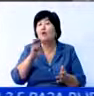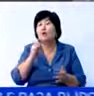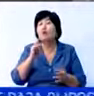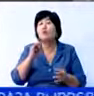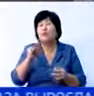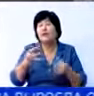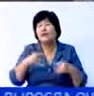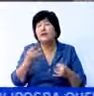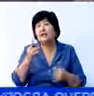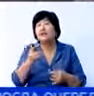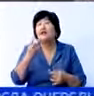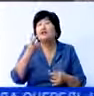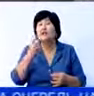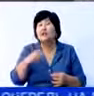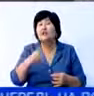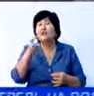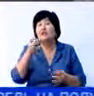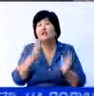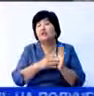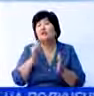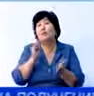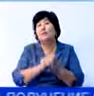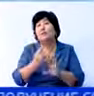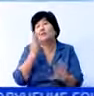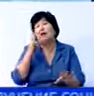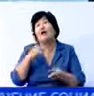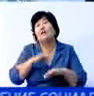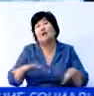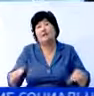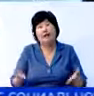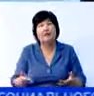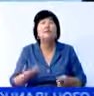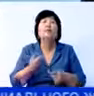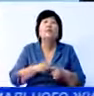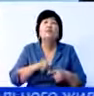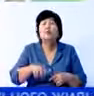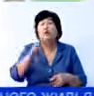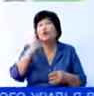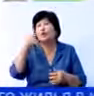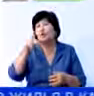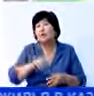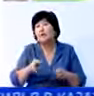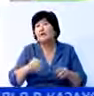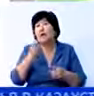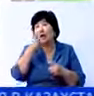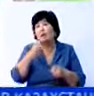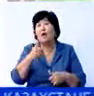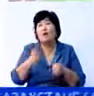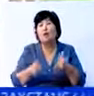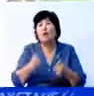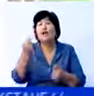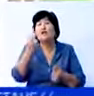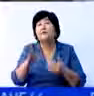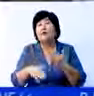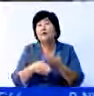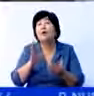ребенка. 1039 детей поставлены на очередь в детсад. И еще госкорпорация «Правительство для граждан» объявила конкурс «Цифровая помощь